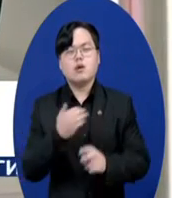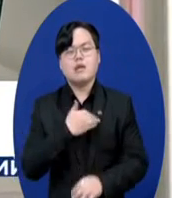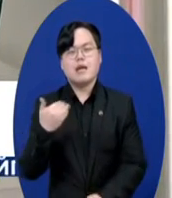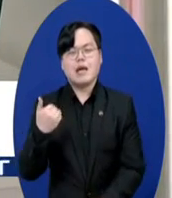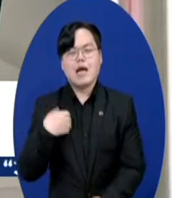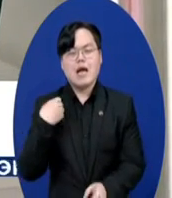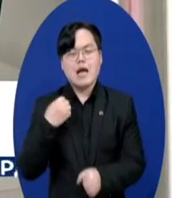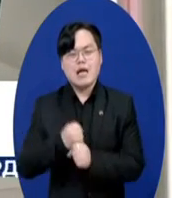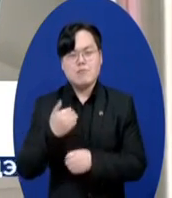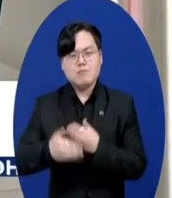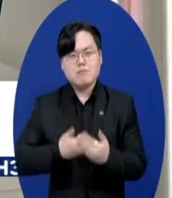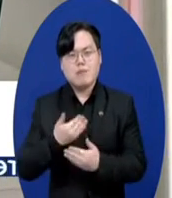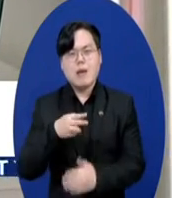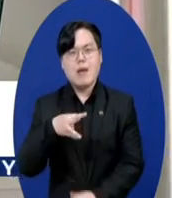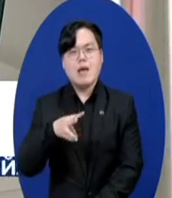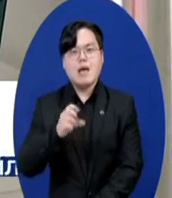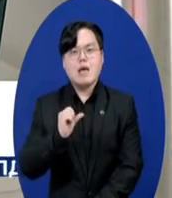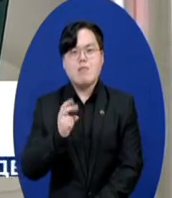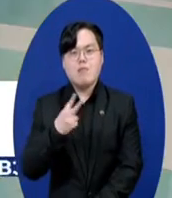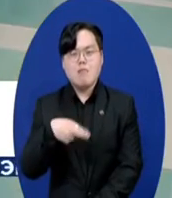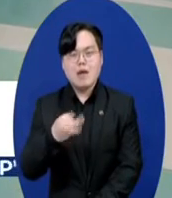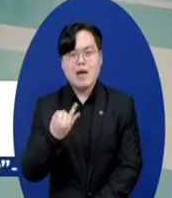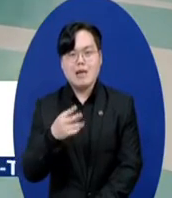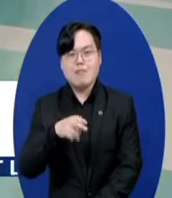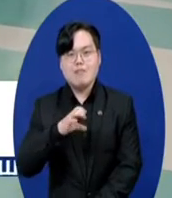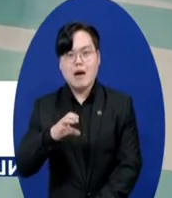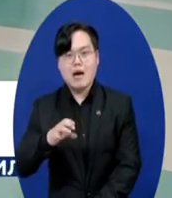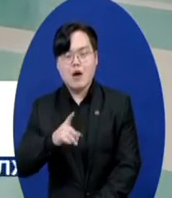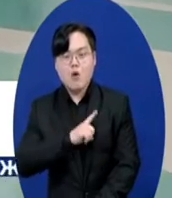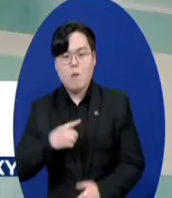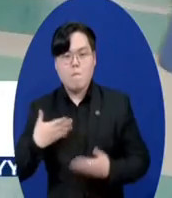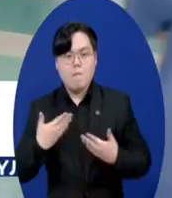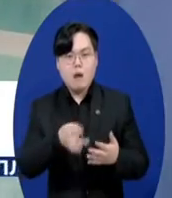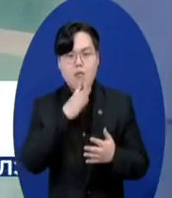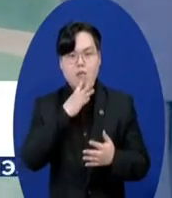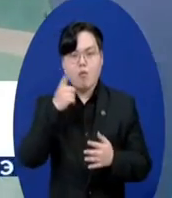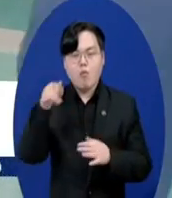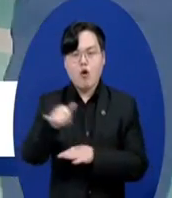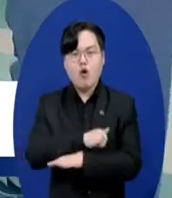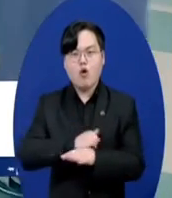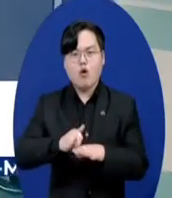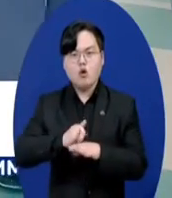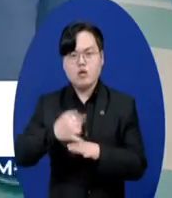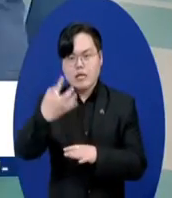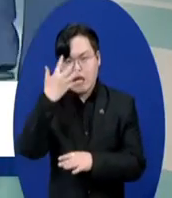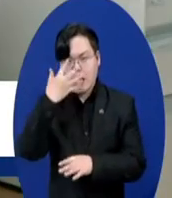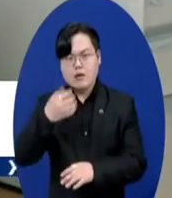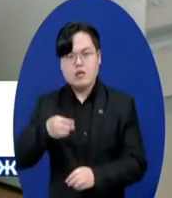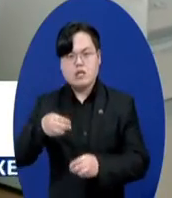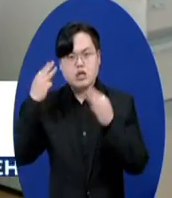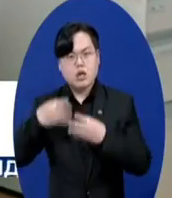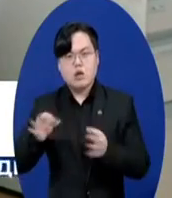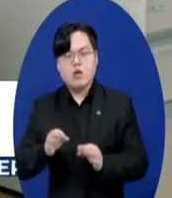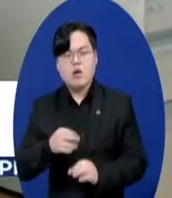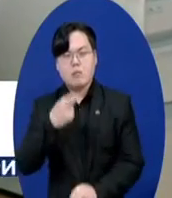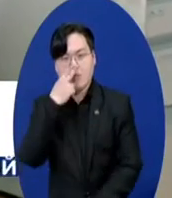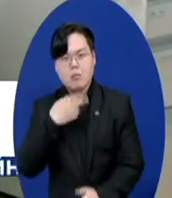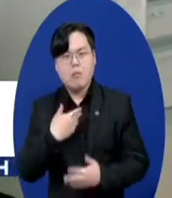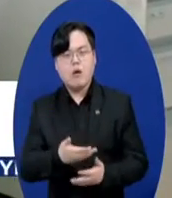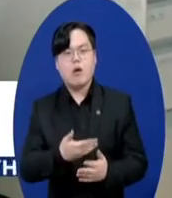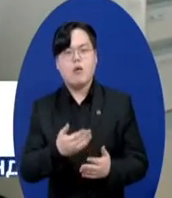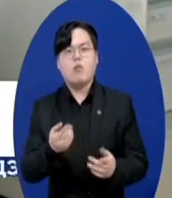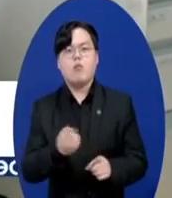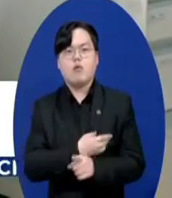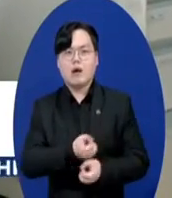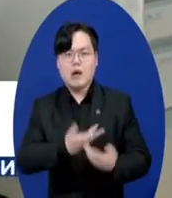царин тушаал гарган Медипас компанид хувьчлагтаа Монгол Улсын засгийн газраас давсан шийдвэр гаргасан нотлох баримтаар батлагдсан байна. Үйлчлэн